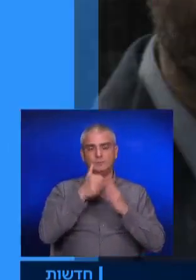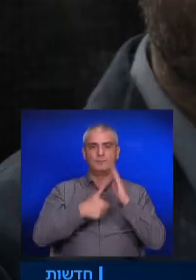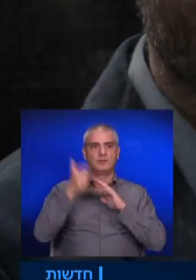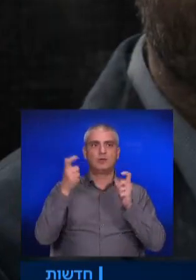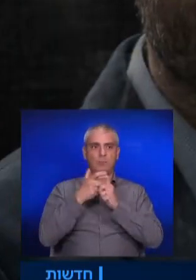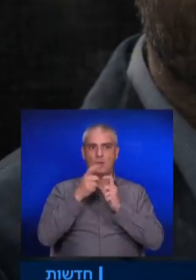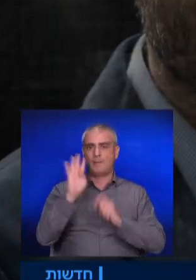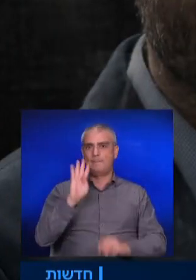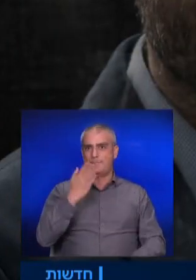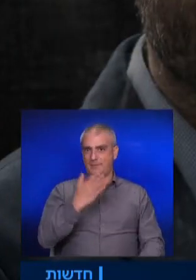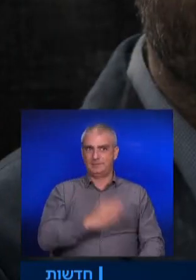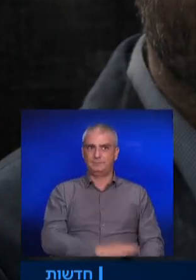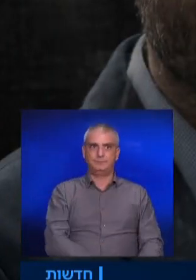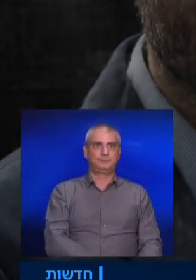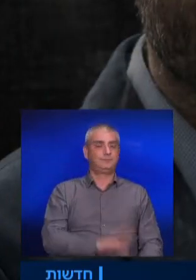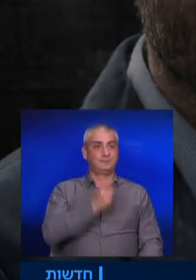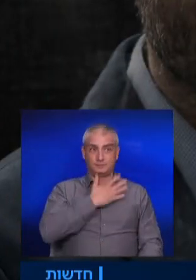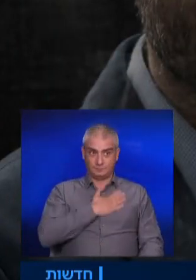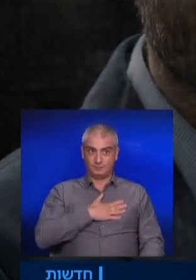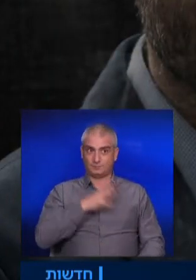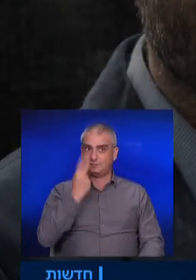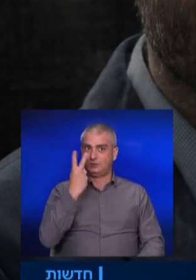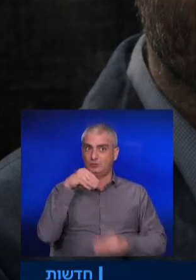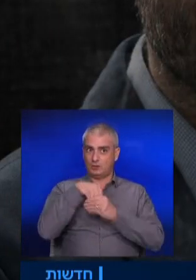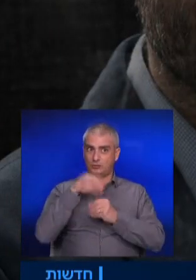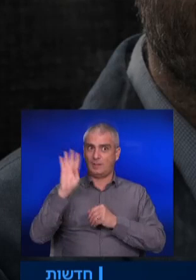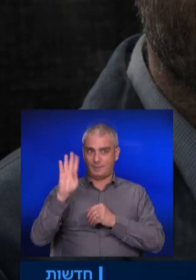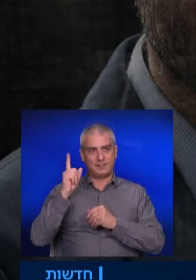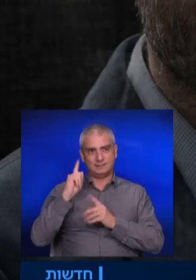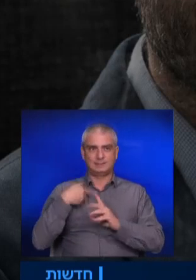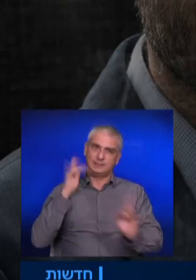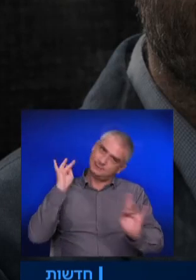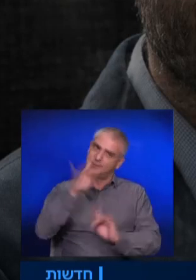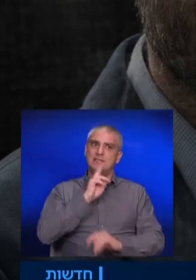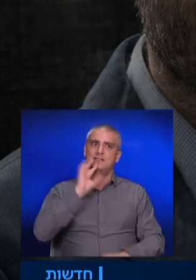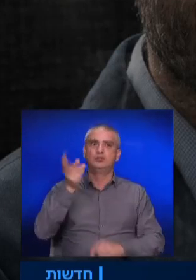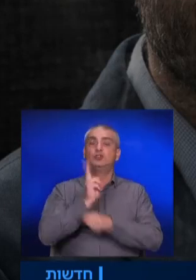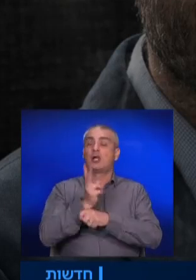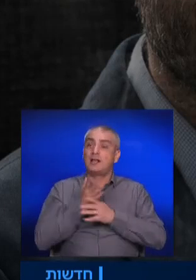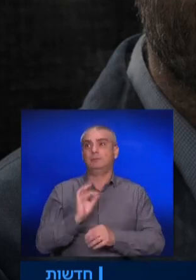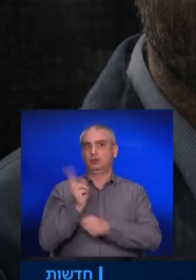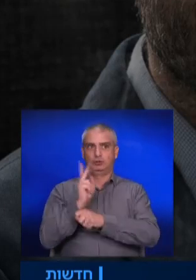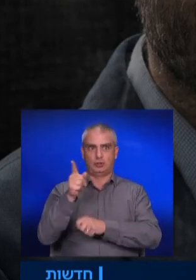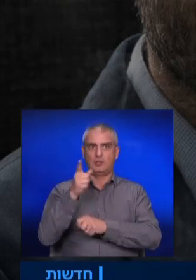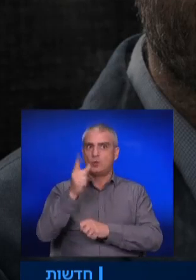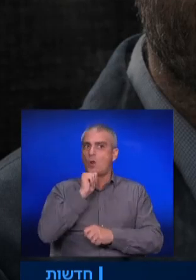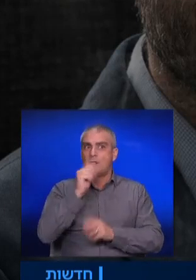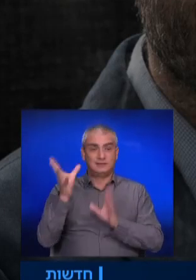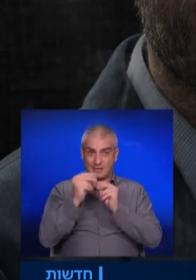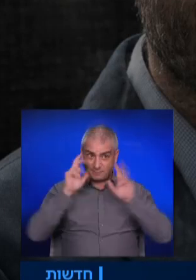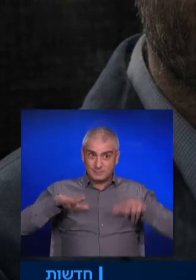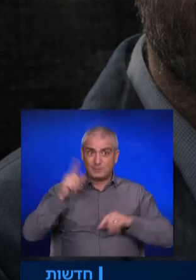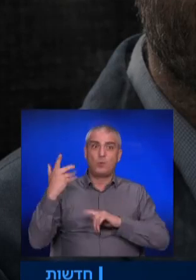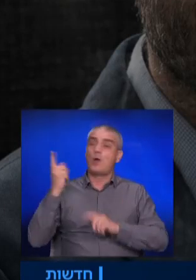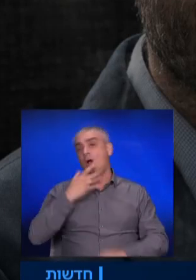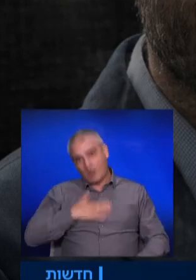נתניהו. למה הייתי רוצה לקחת עכשיו שני מנדטים ממני והייתי צריך להיכנס בימים שלו שקרן ומשקרן, בסדר, הוא לא רוצה ללכת לרע, הוא רוצה באבי אבי. אני